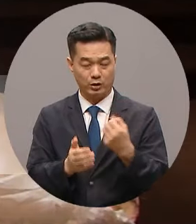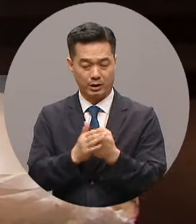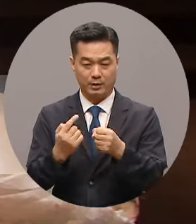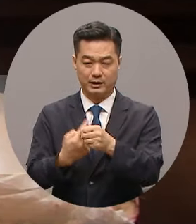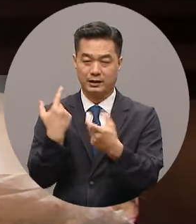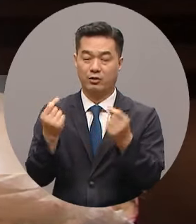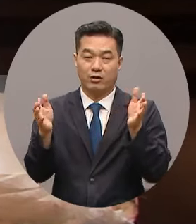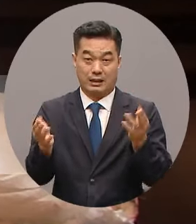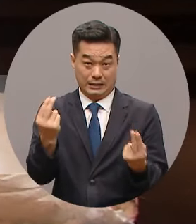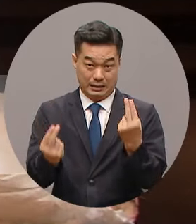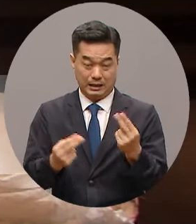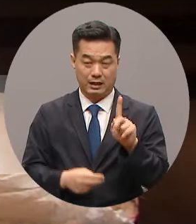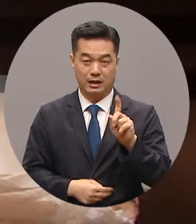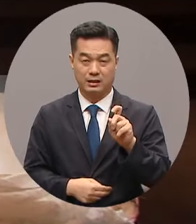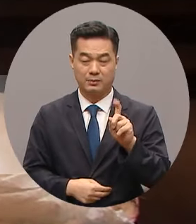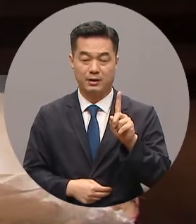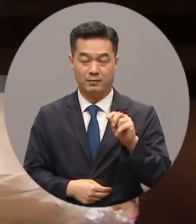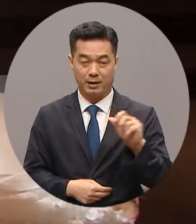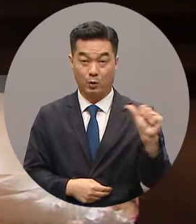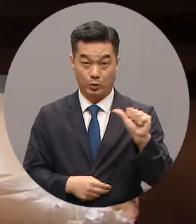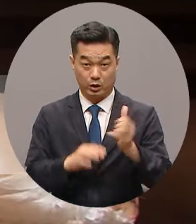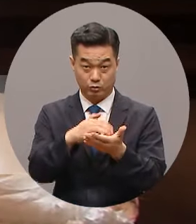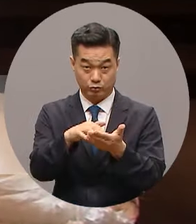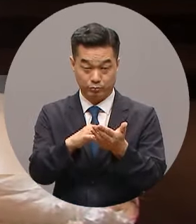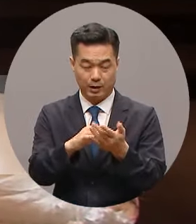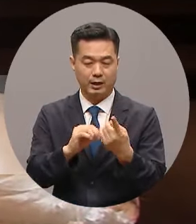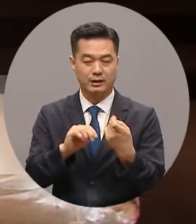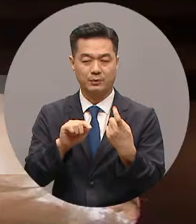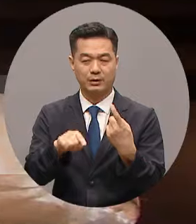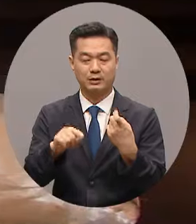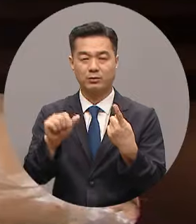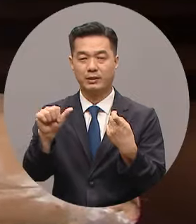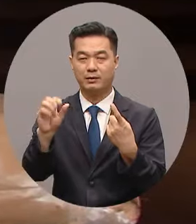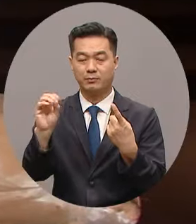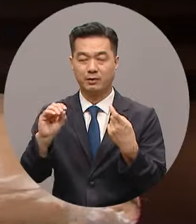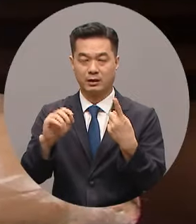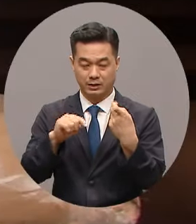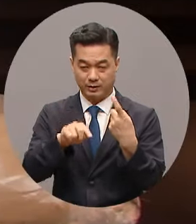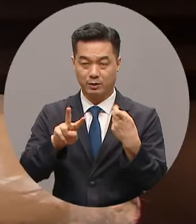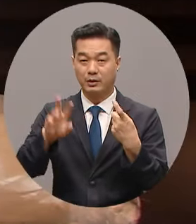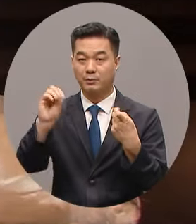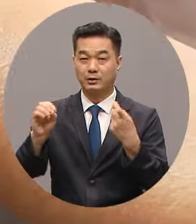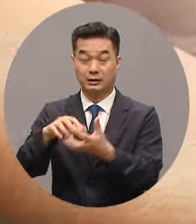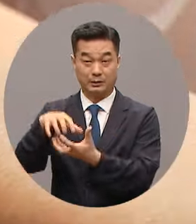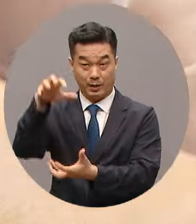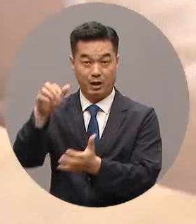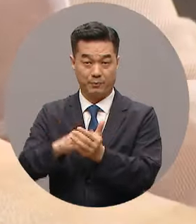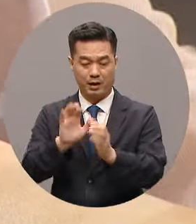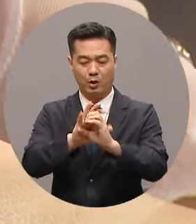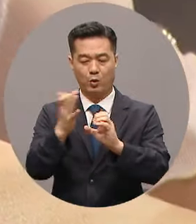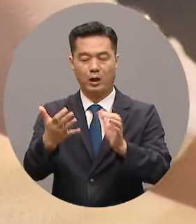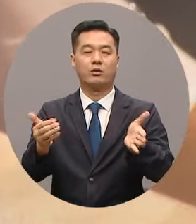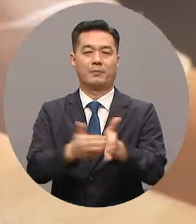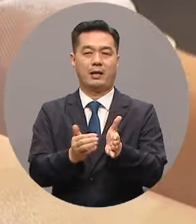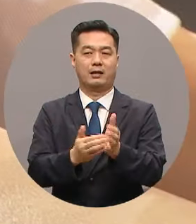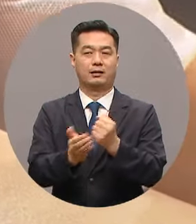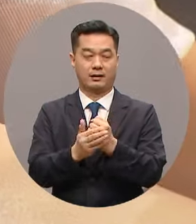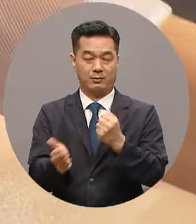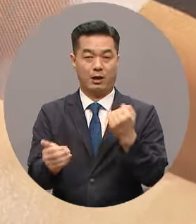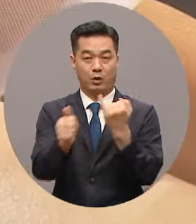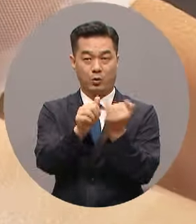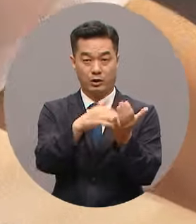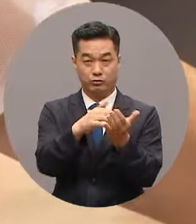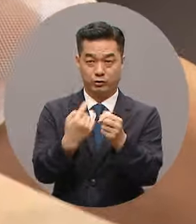같은 기간 11만 5,000 여건보다 11.2% 증가했습니다 코로나 1구가 종식되면서 혼인건수는